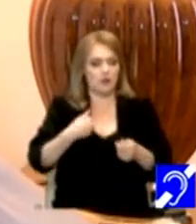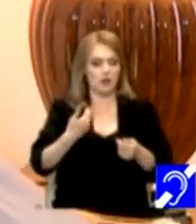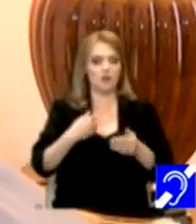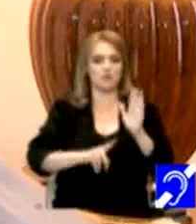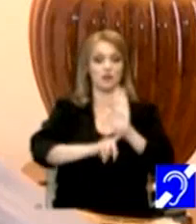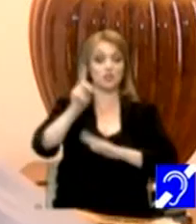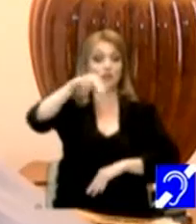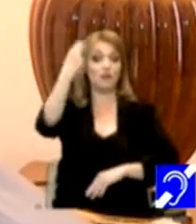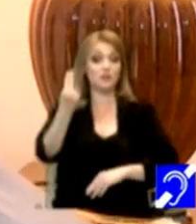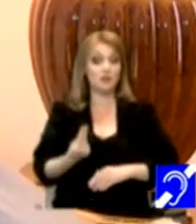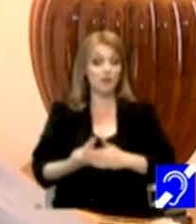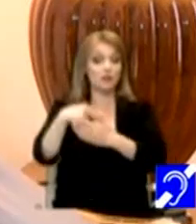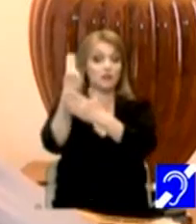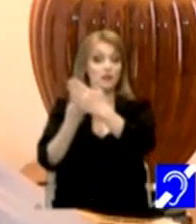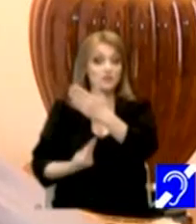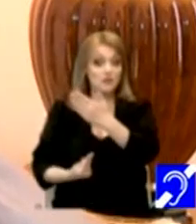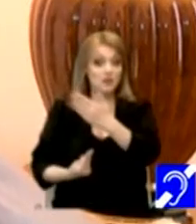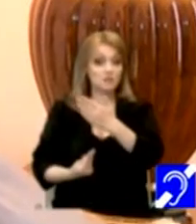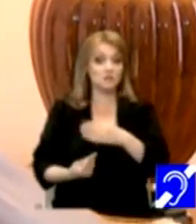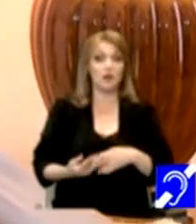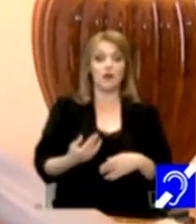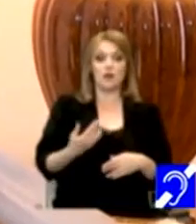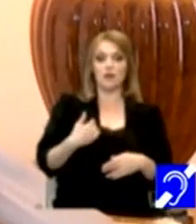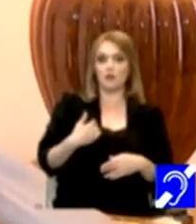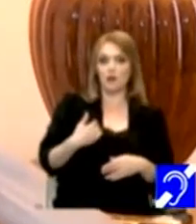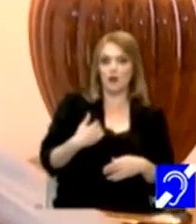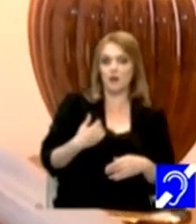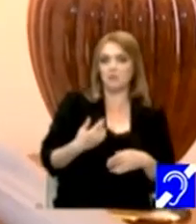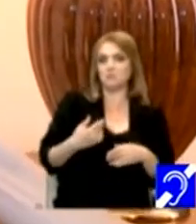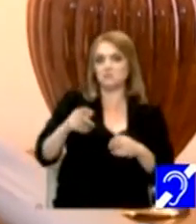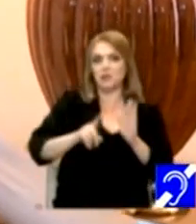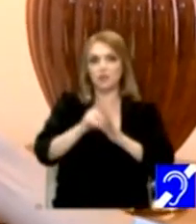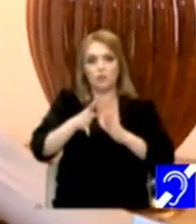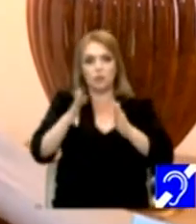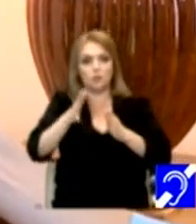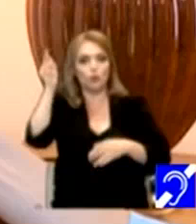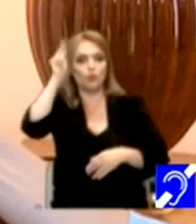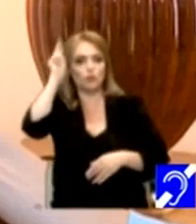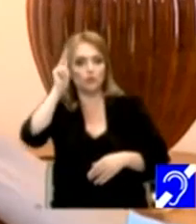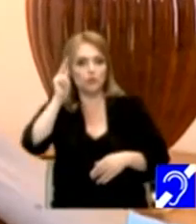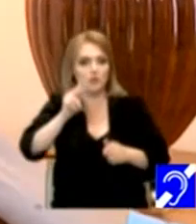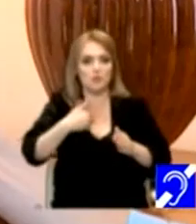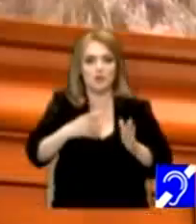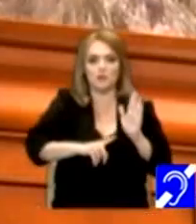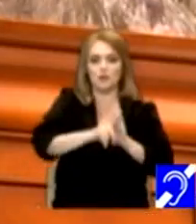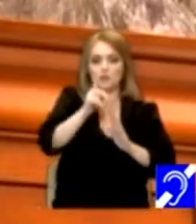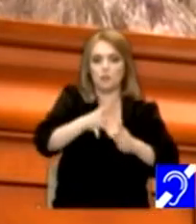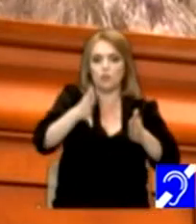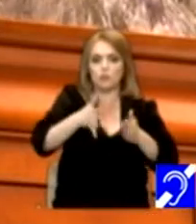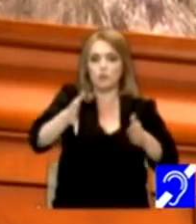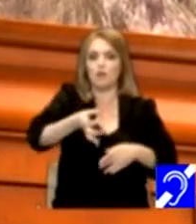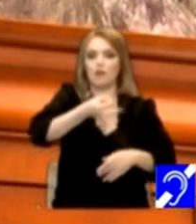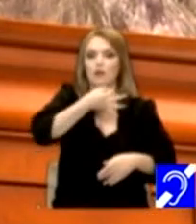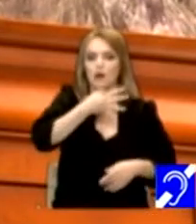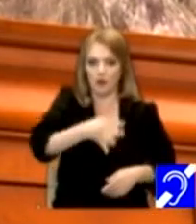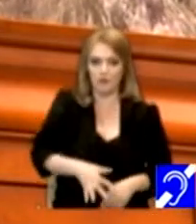creator, într-un fel. Și m-am pus pe treabă, am descoperit și o nouă tehnică de așa numită turnare cu materiale acrilice. Fiecare